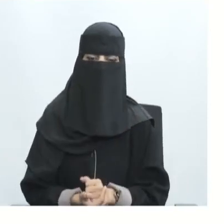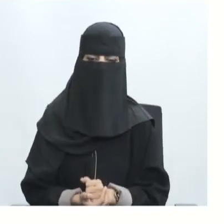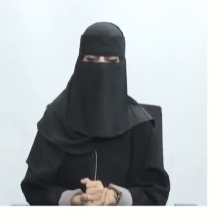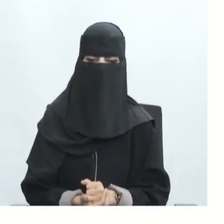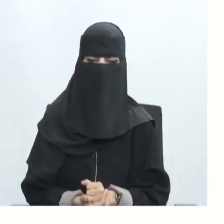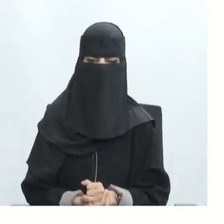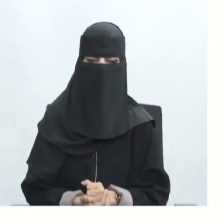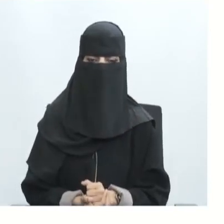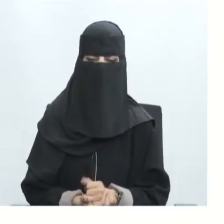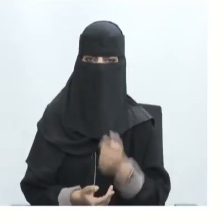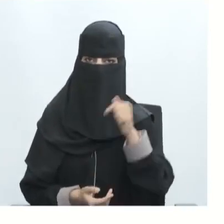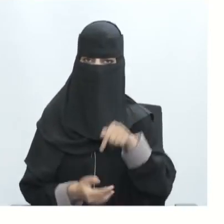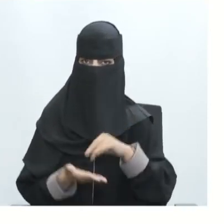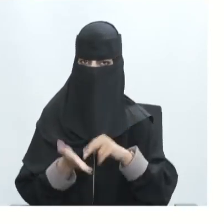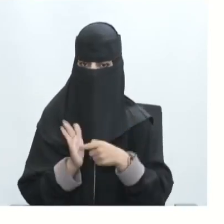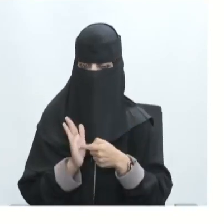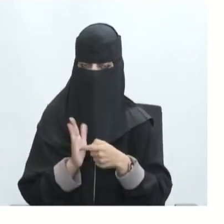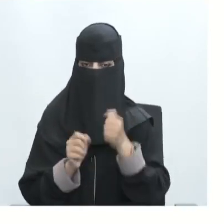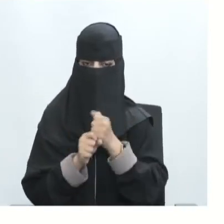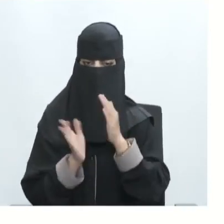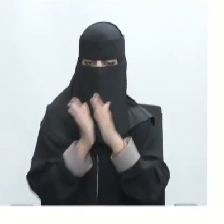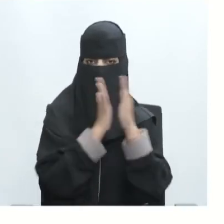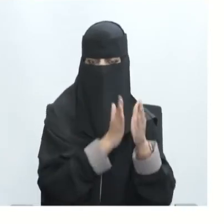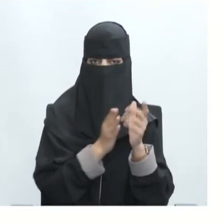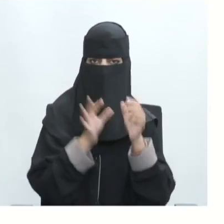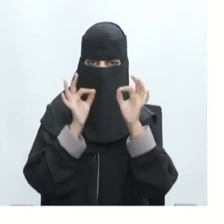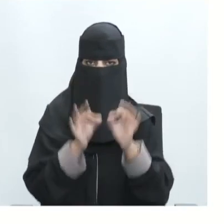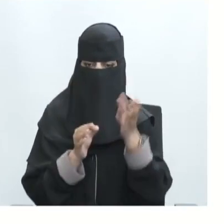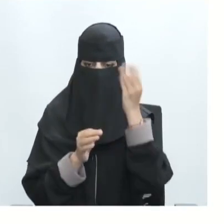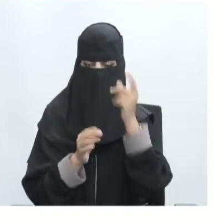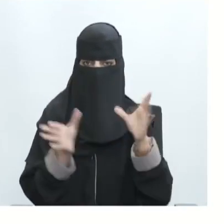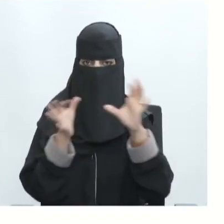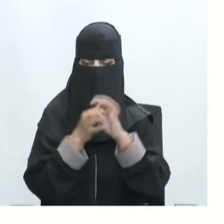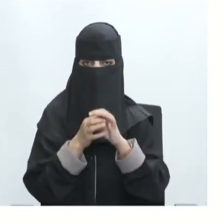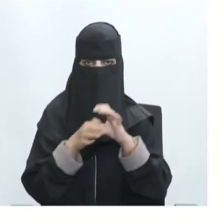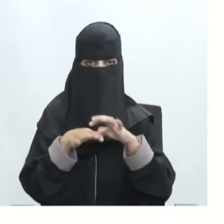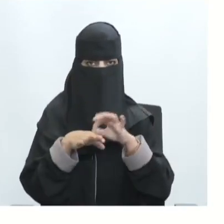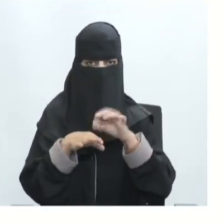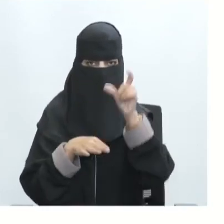ومتجدد الان ناتي الى منطق العلم علاقه الانسان